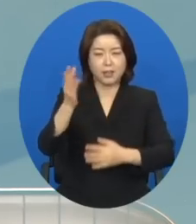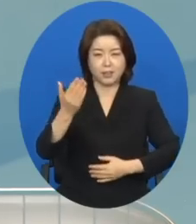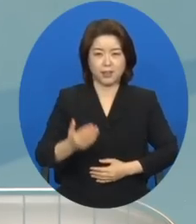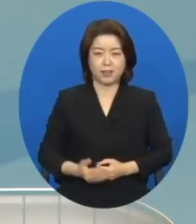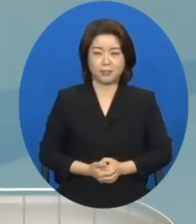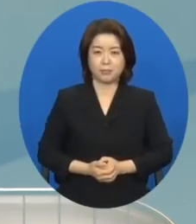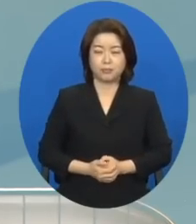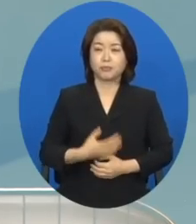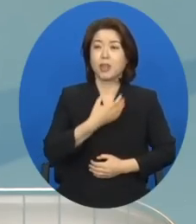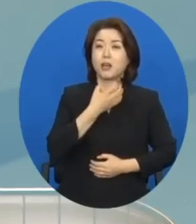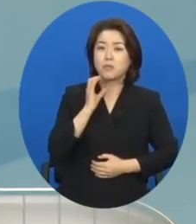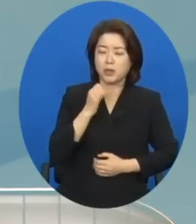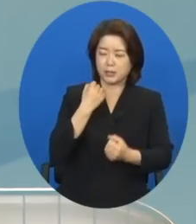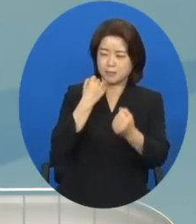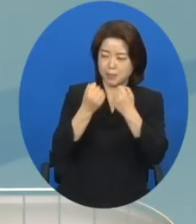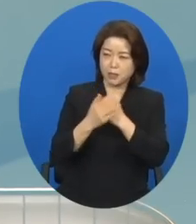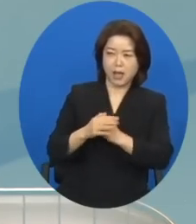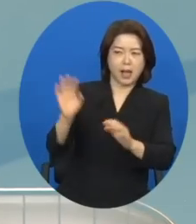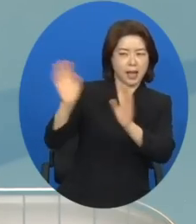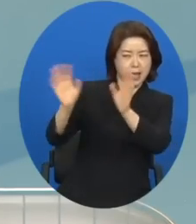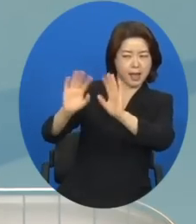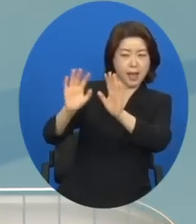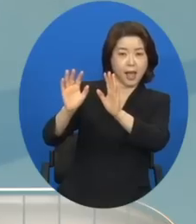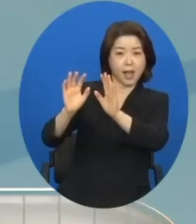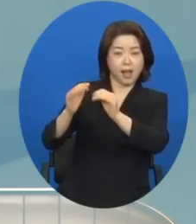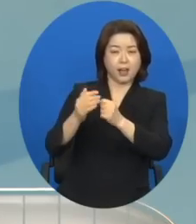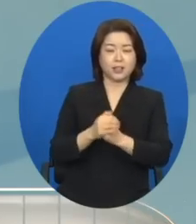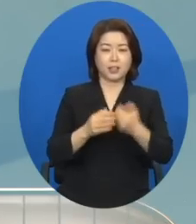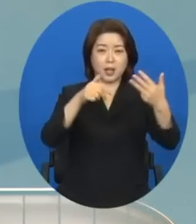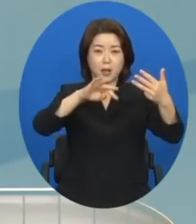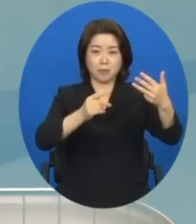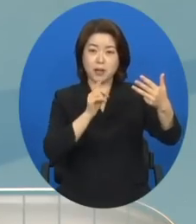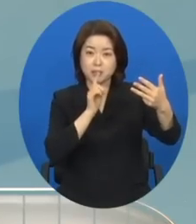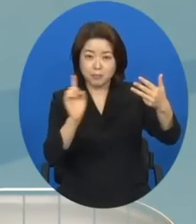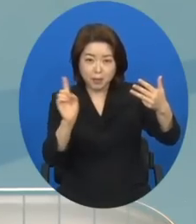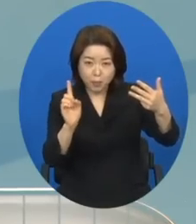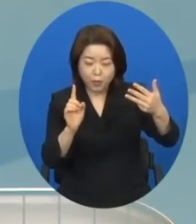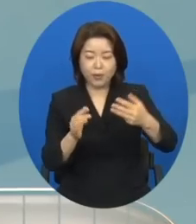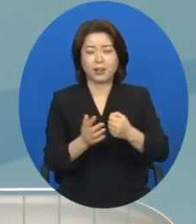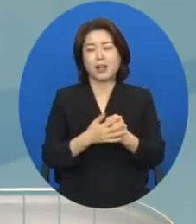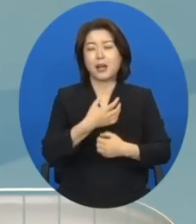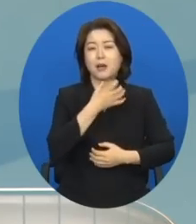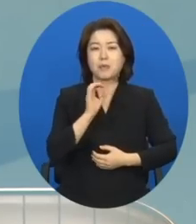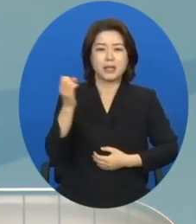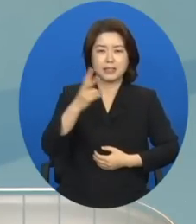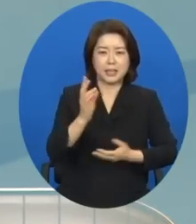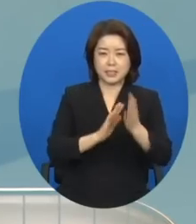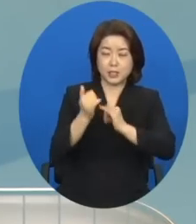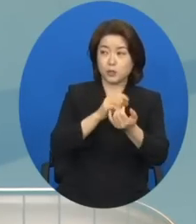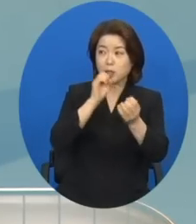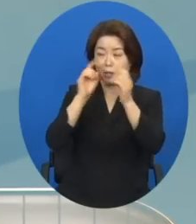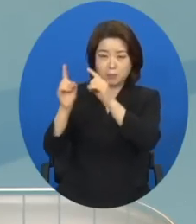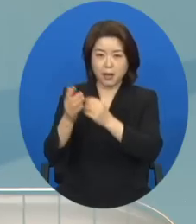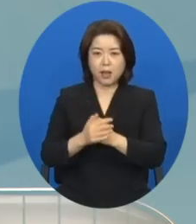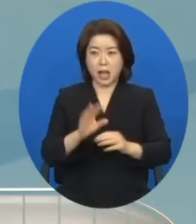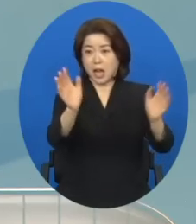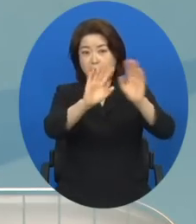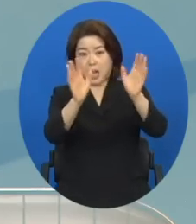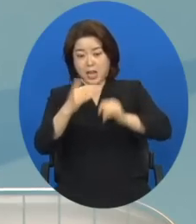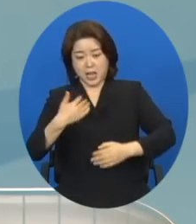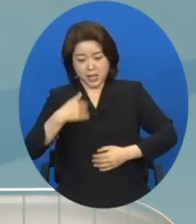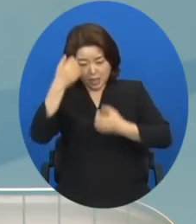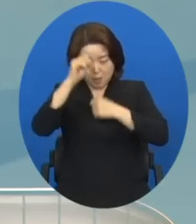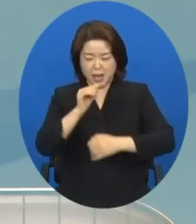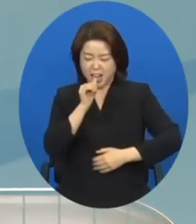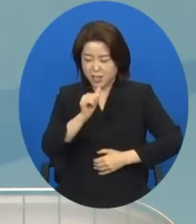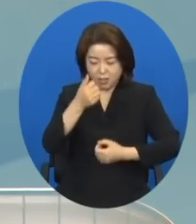베드로가 끝까지 그럼에도 불구하고 안 된다고 하니까 8절에서 이렇게 얘기를 하십니다. 베드로가 다시 예수께 말하였다. 아닙니다. 내 발은 절대로 씻기지